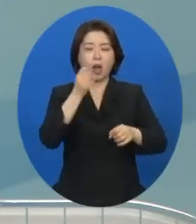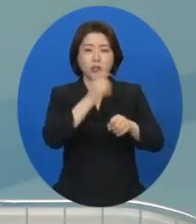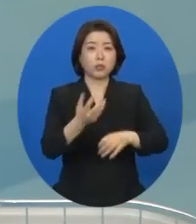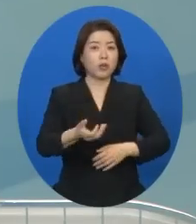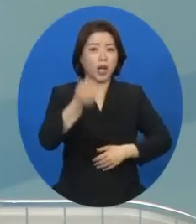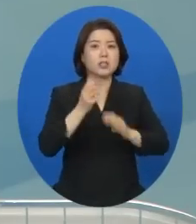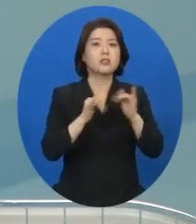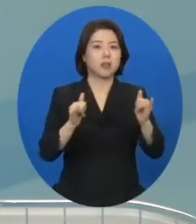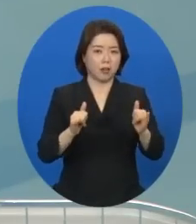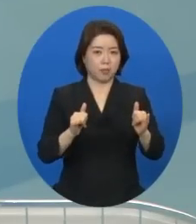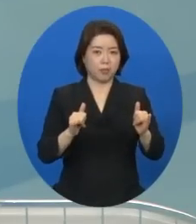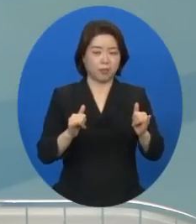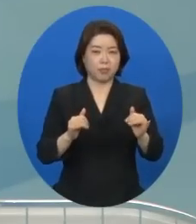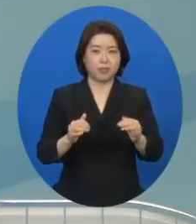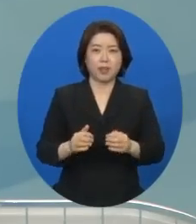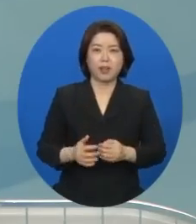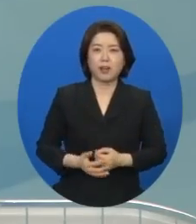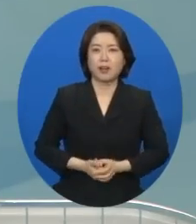아니에요.